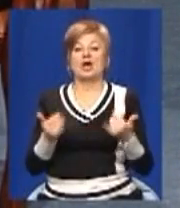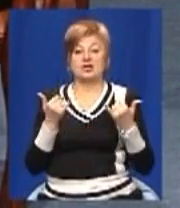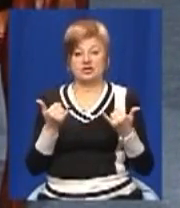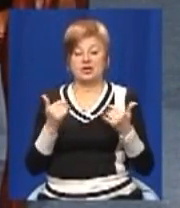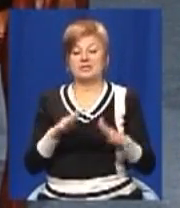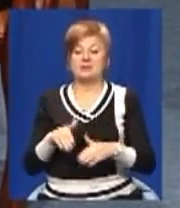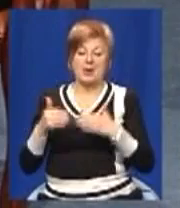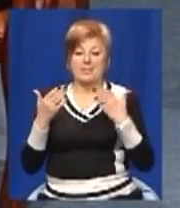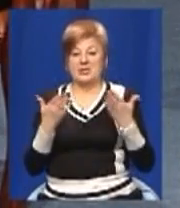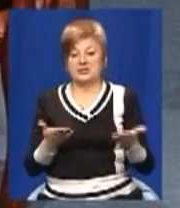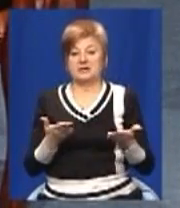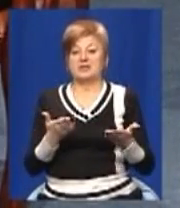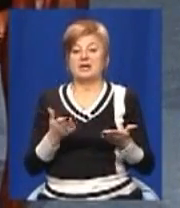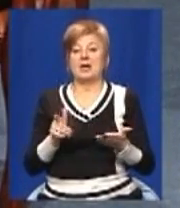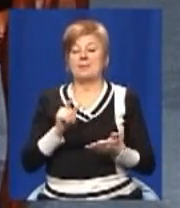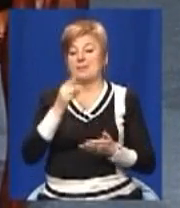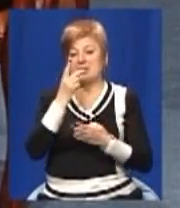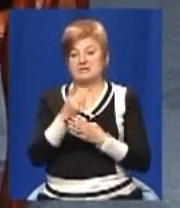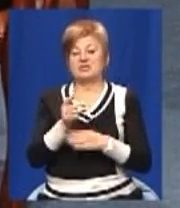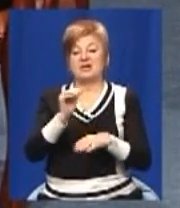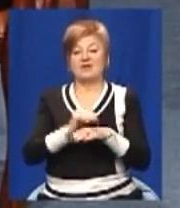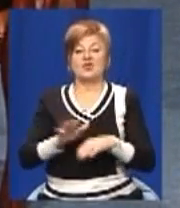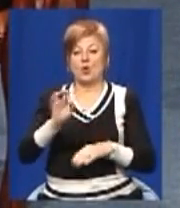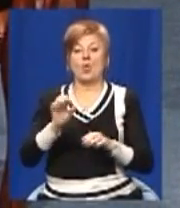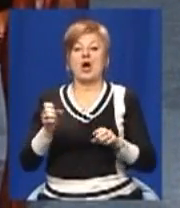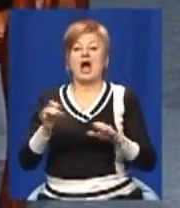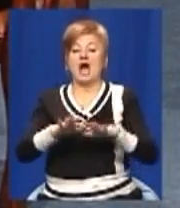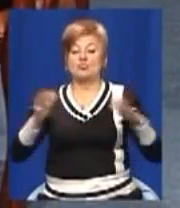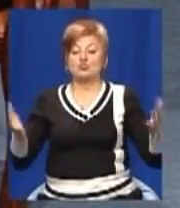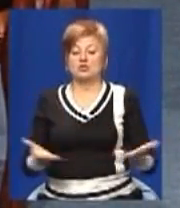ми пропонуємо з Феліксом вам переглянути цікаві факти про гарбуз.